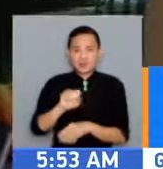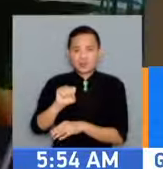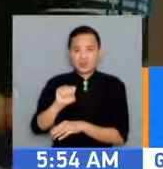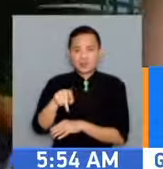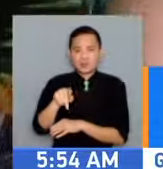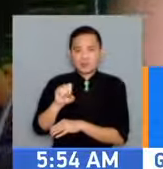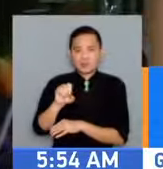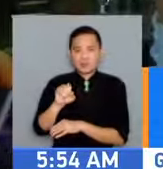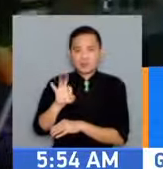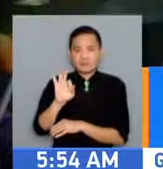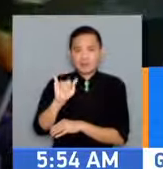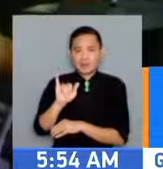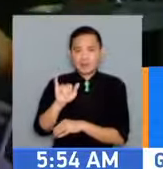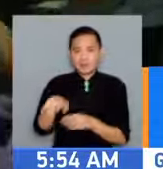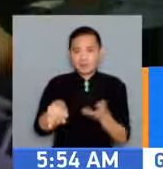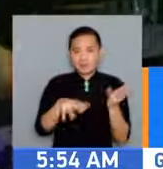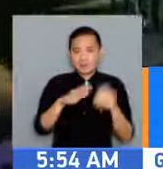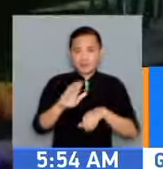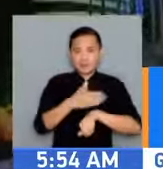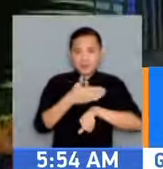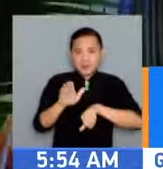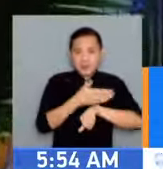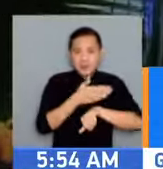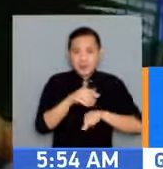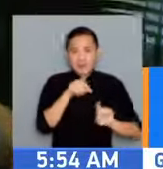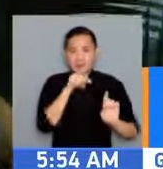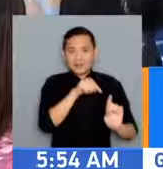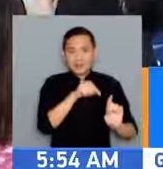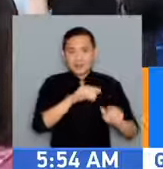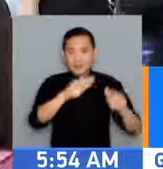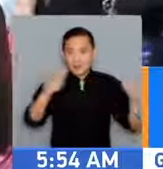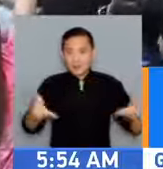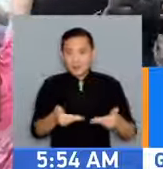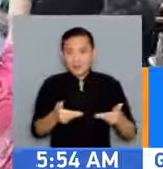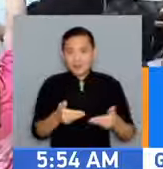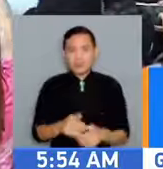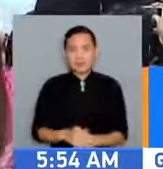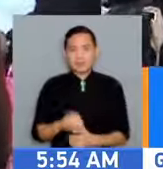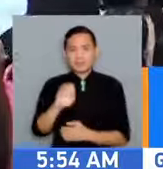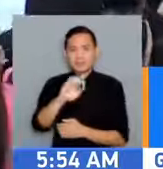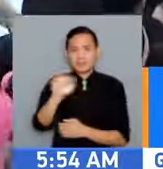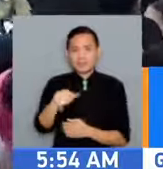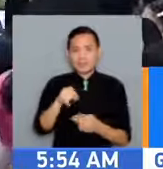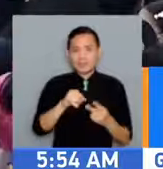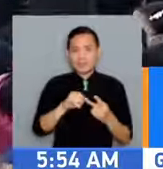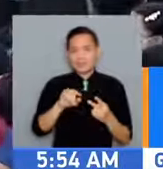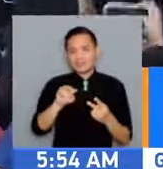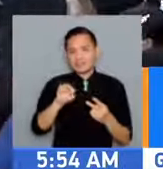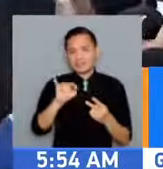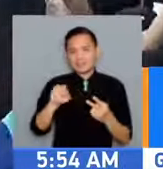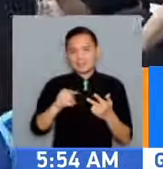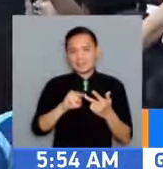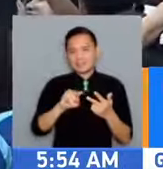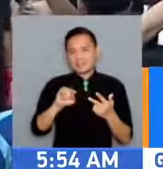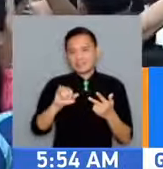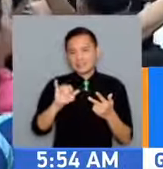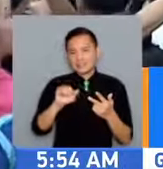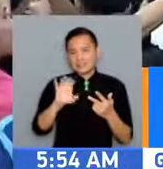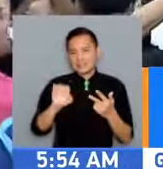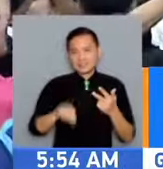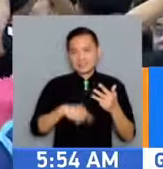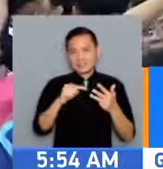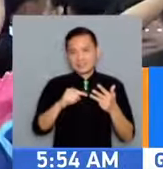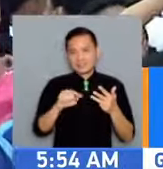UH Campus Tour! Let us all welcome EJ, Tansy, Jazz, Eunice, and Grace